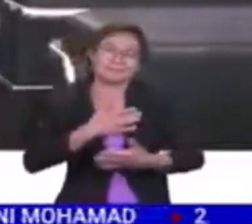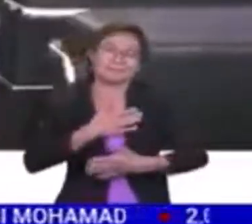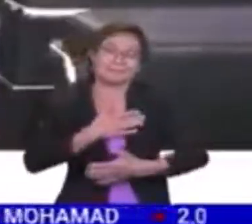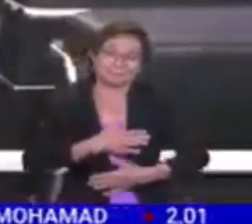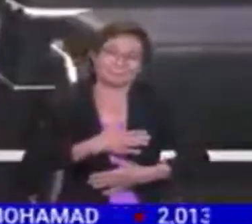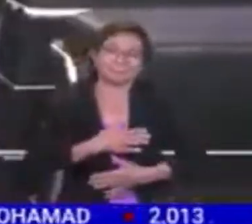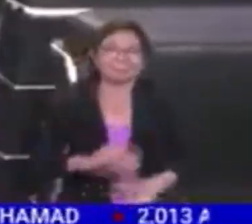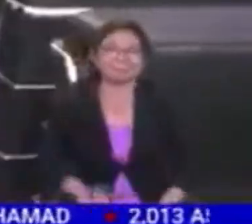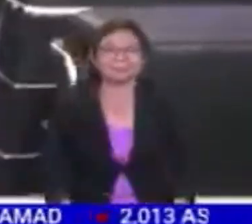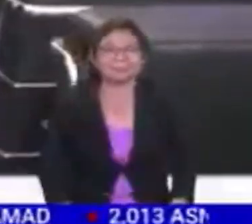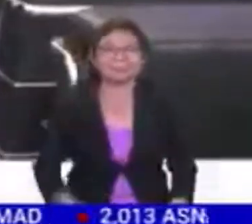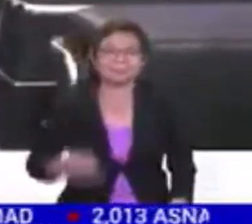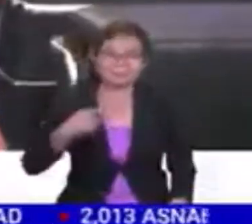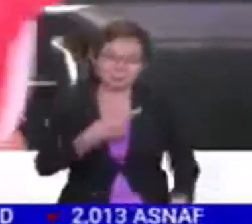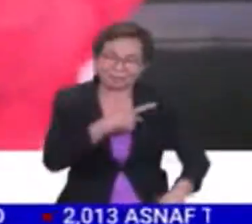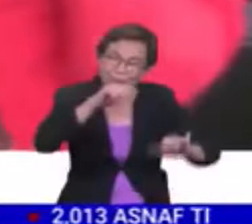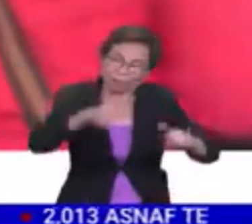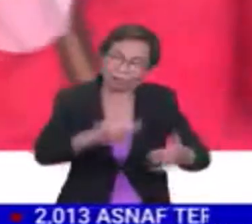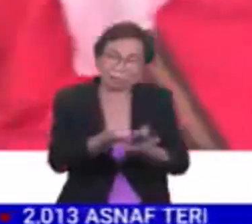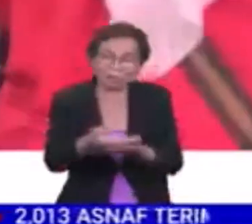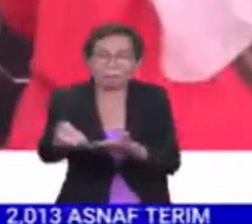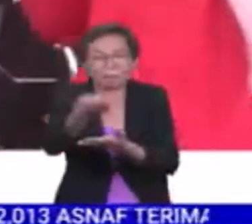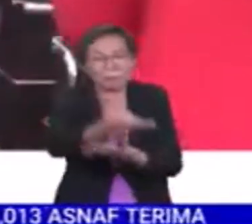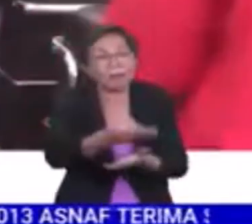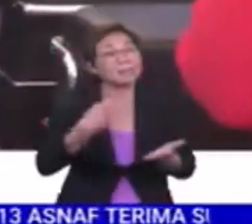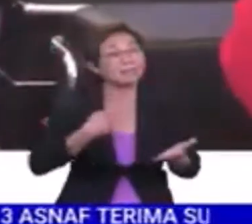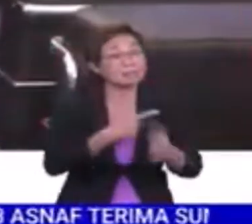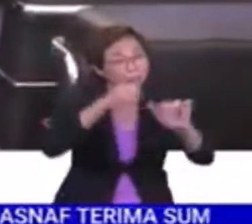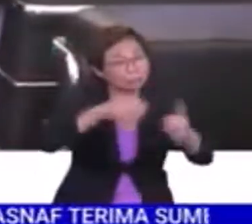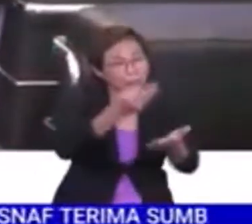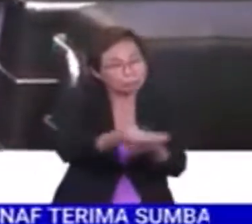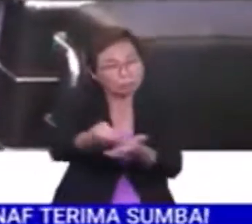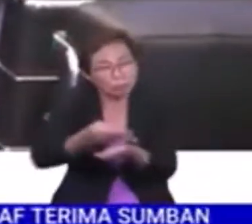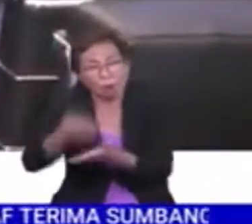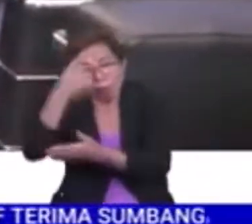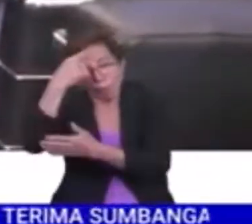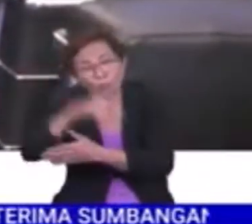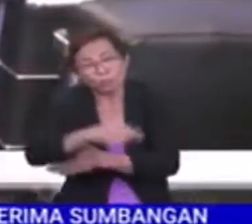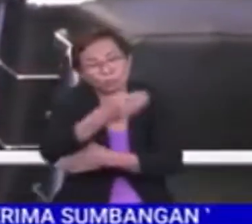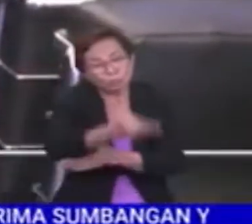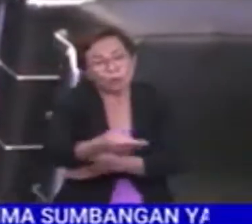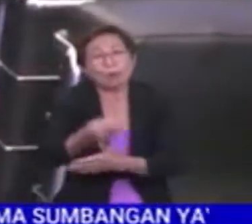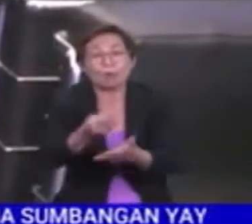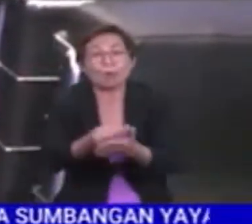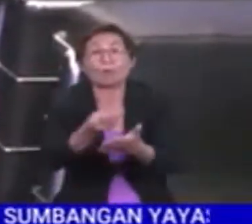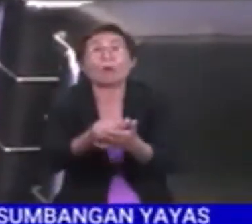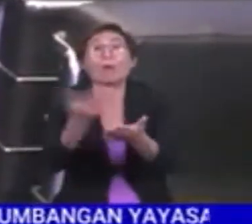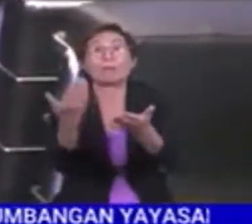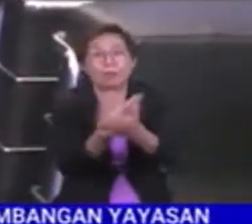Inilah sebenarnya kita boleh beli barang kelengkapan untuk termodal baru lah.